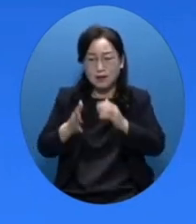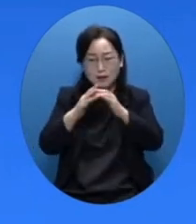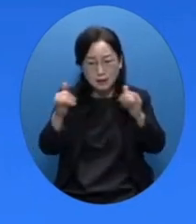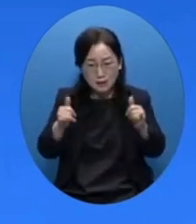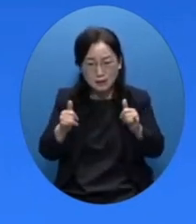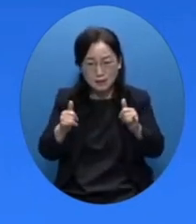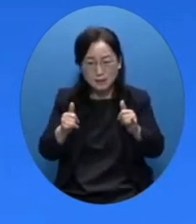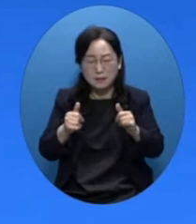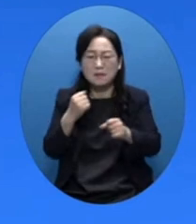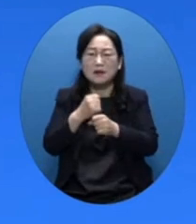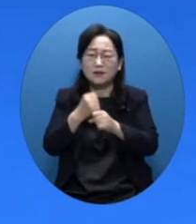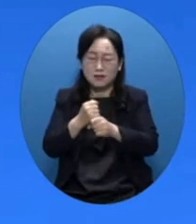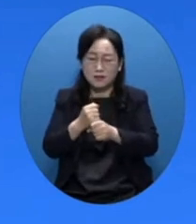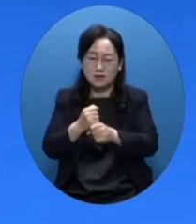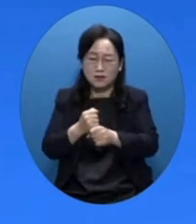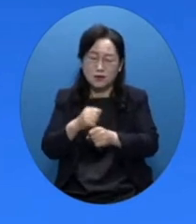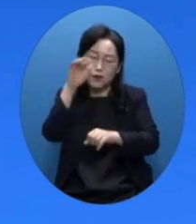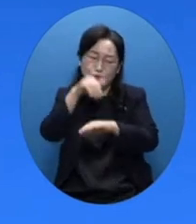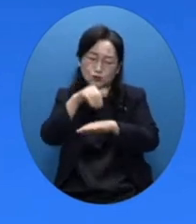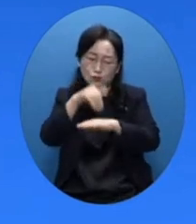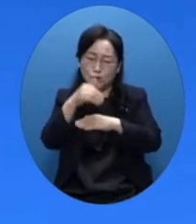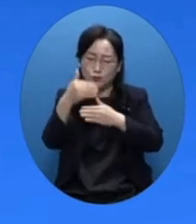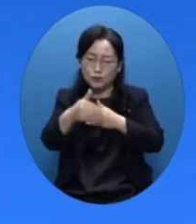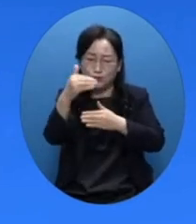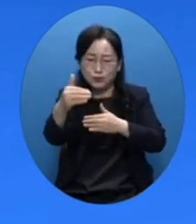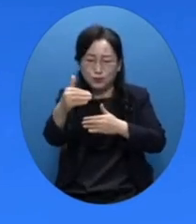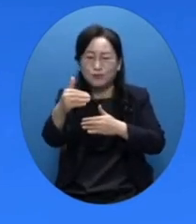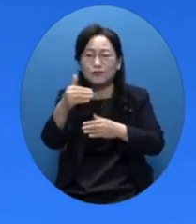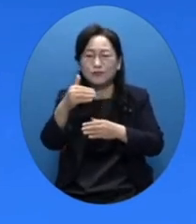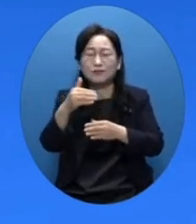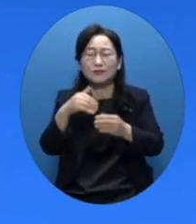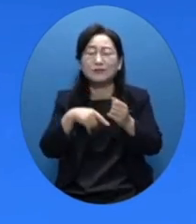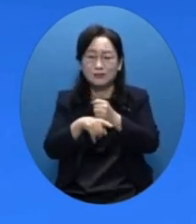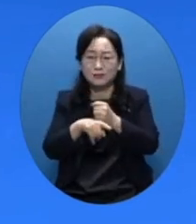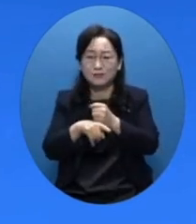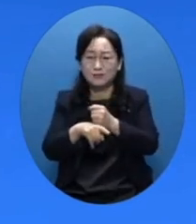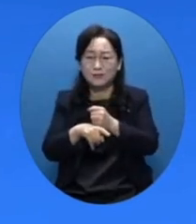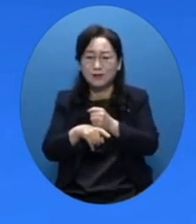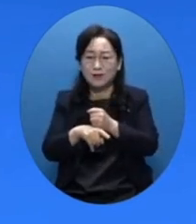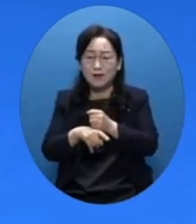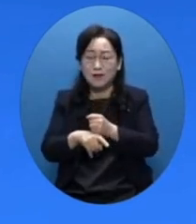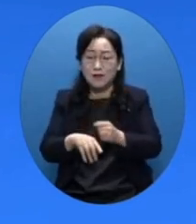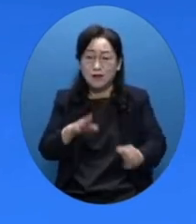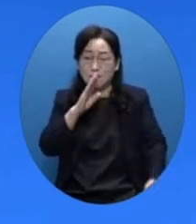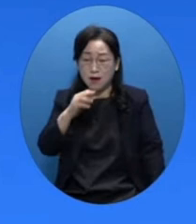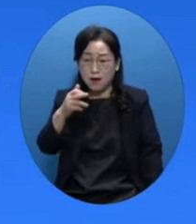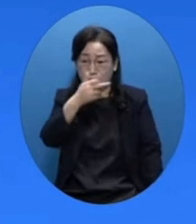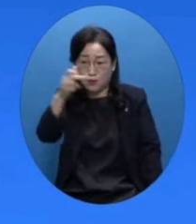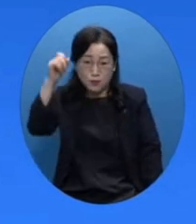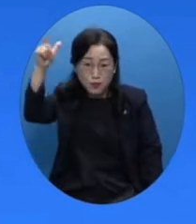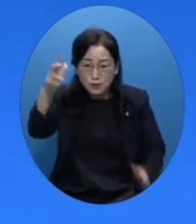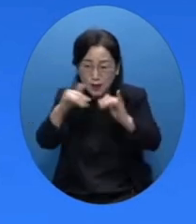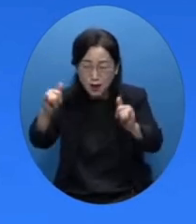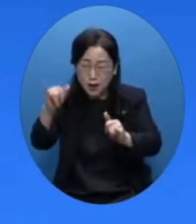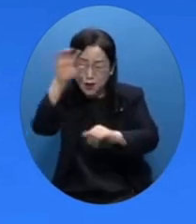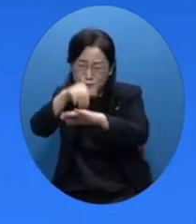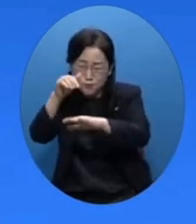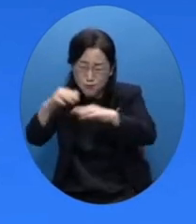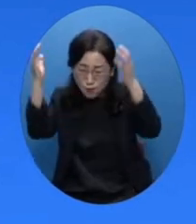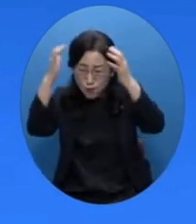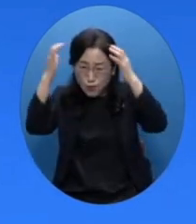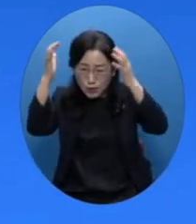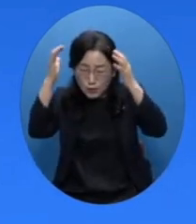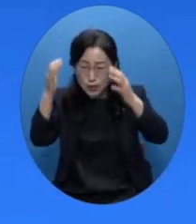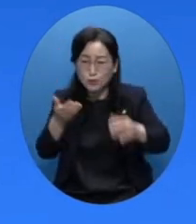훈련을 시키신 것입니다 그래서 더 큰 사람에게 선 더 큰 신을 당하고 더 귀하게